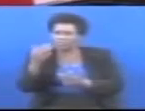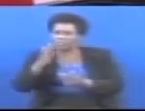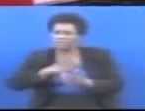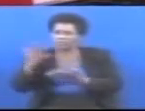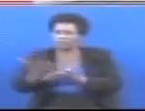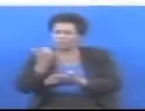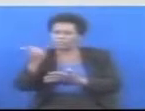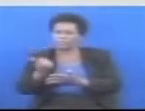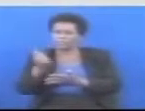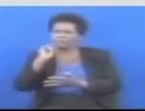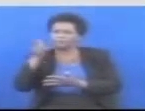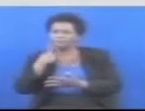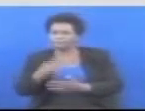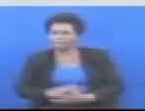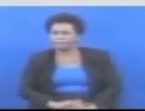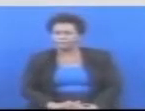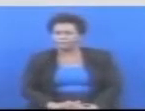namba 63. Asante.